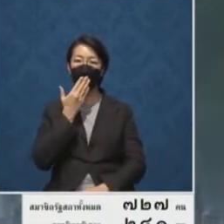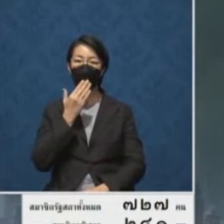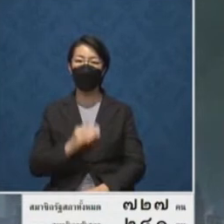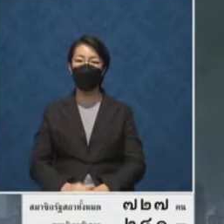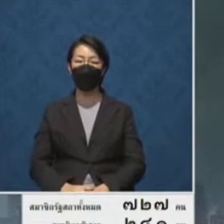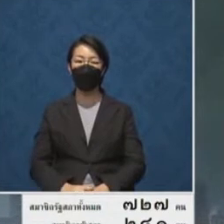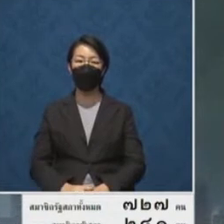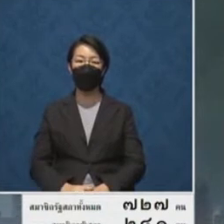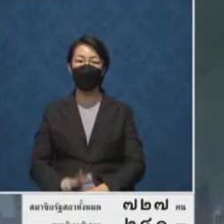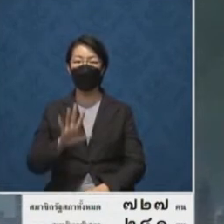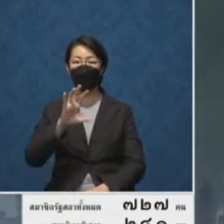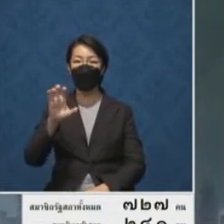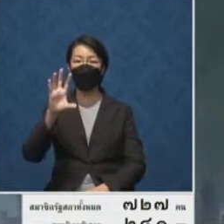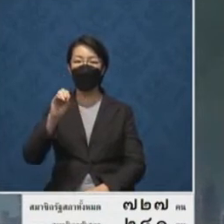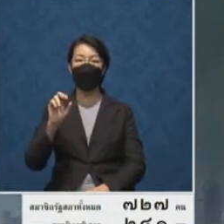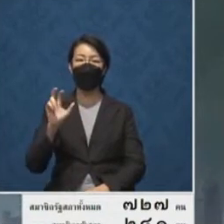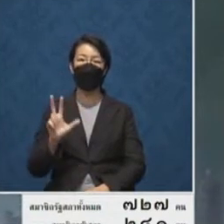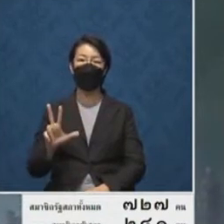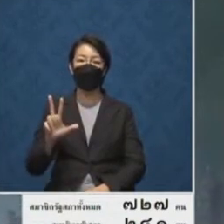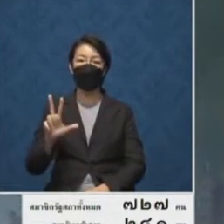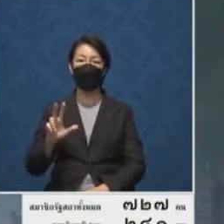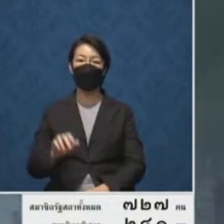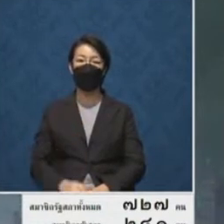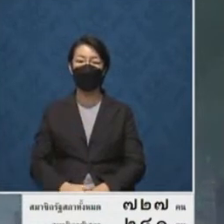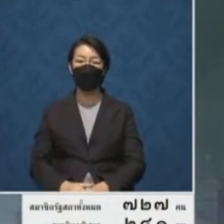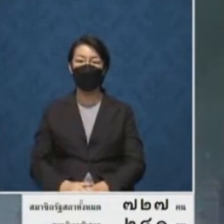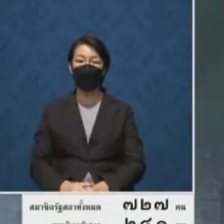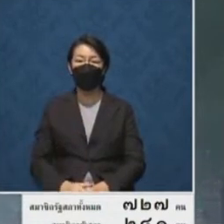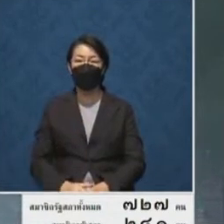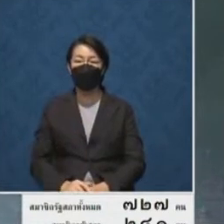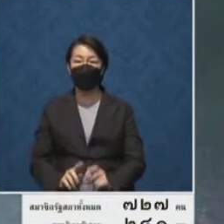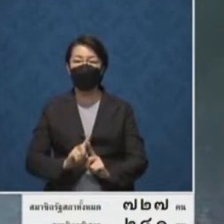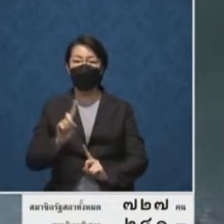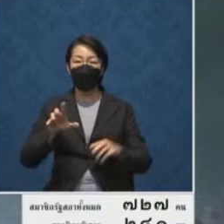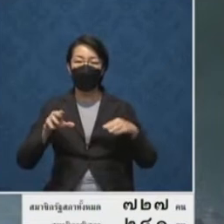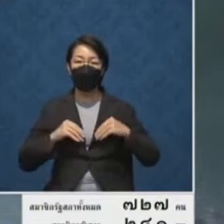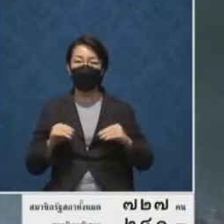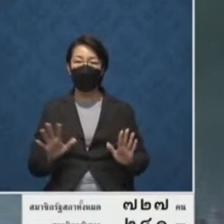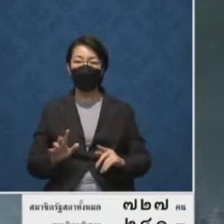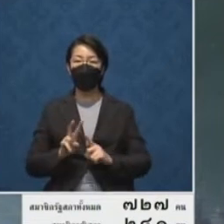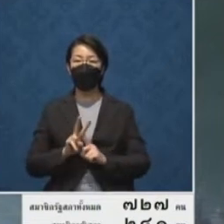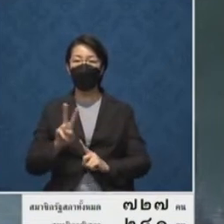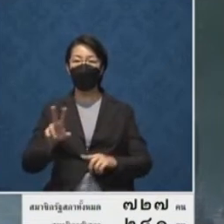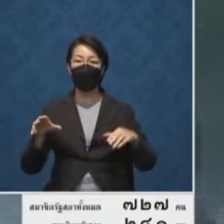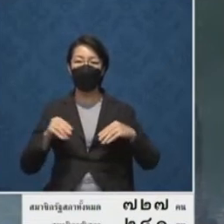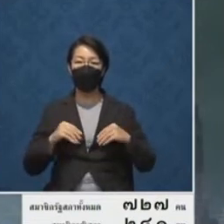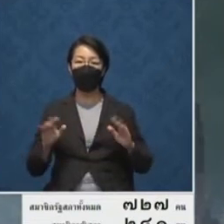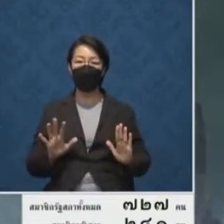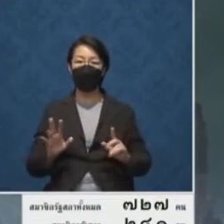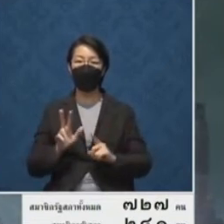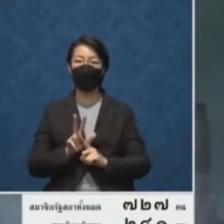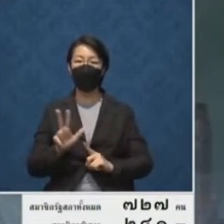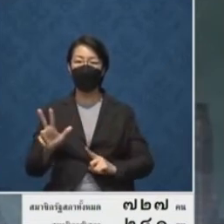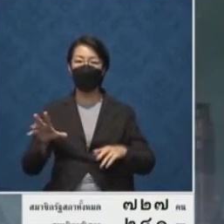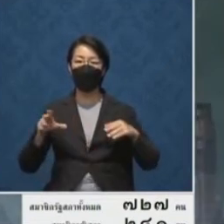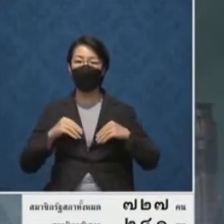ออกเสียง 553นายสมเดชนินพันธ ์1ไม่รับหลักการ2